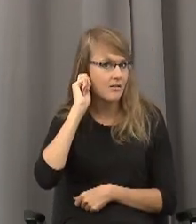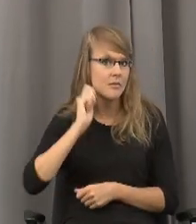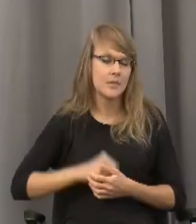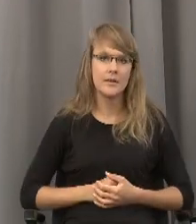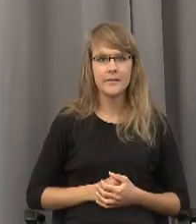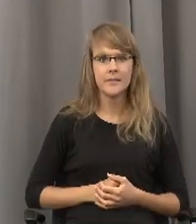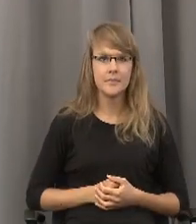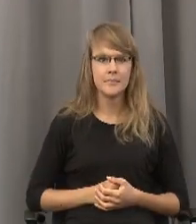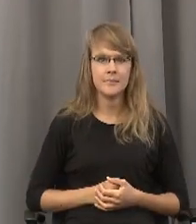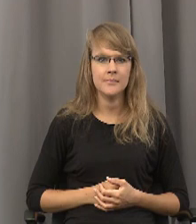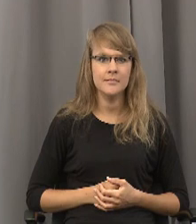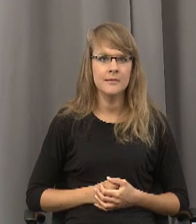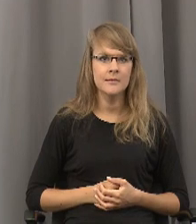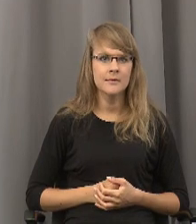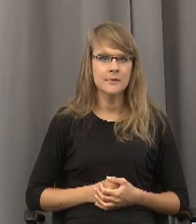zbliżony.